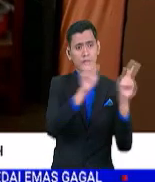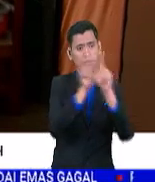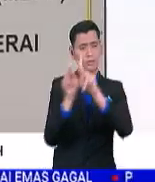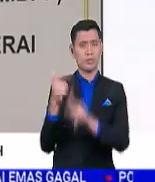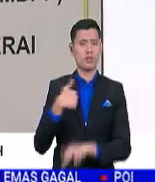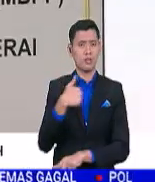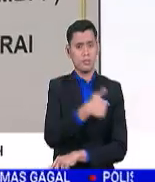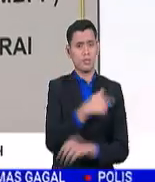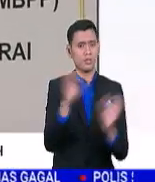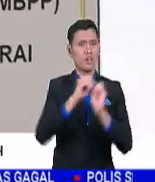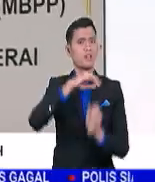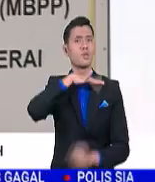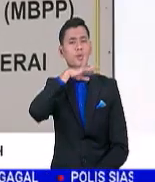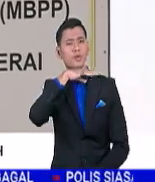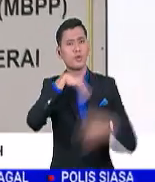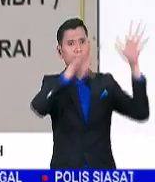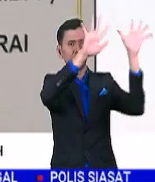dah lah.